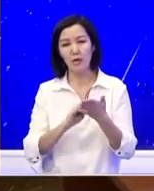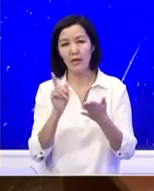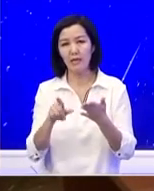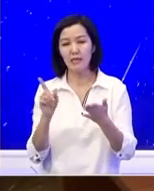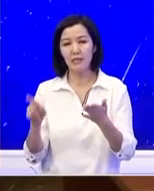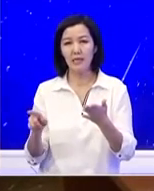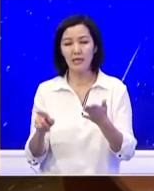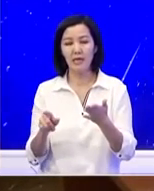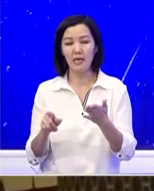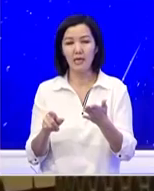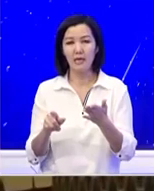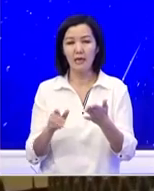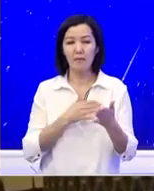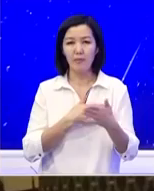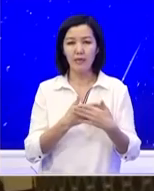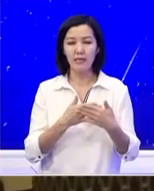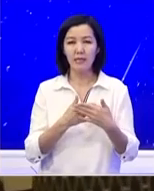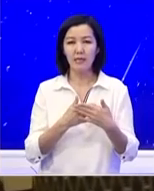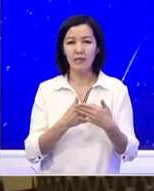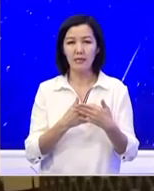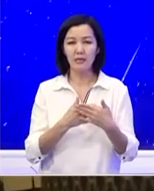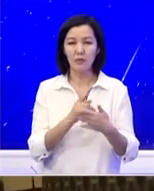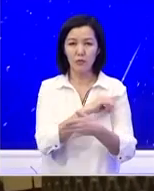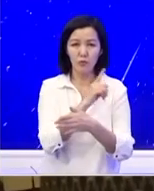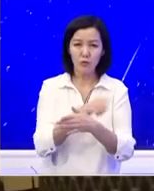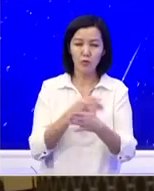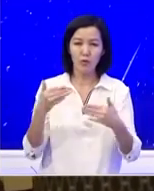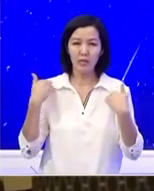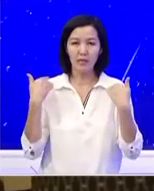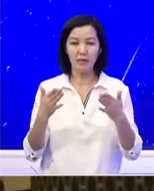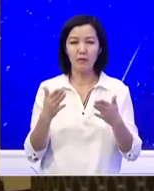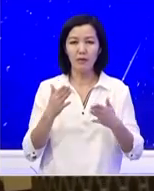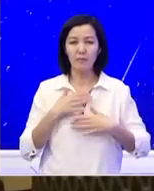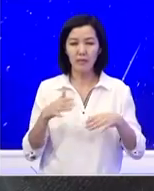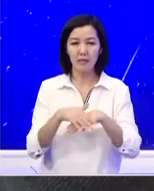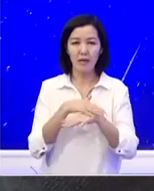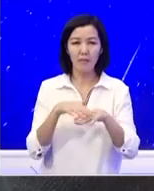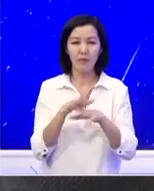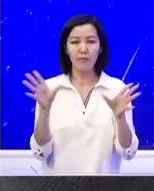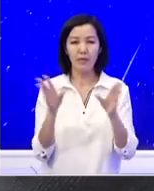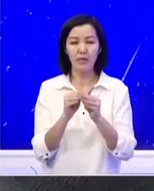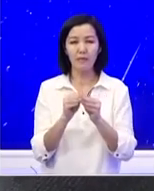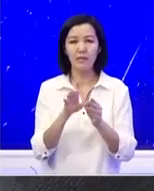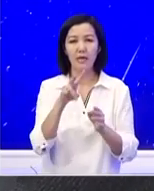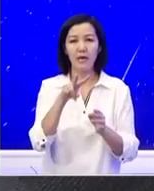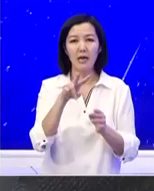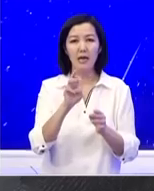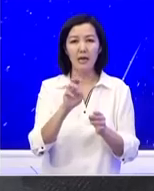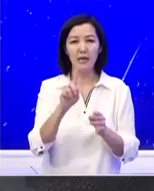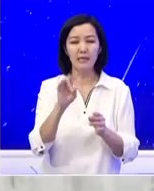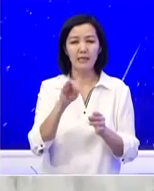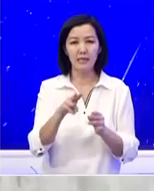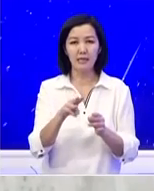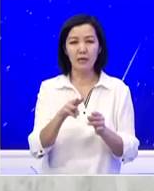алық шепте жүрген азаматтардың барлықтарына күш қуат тілейміз. Біз халықпен біргеміз. Ләззат Рахышева Ұзынағаш